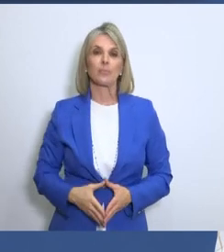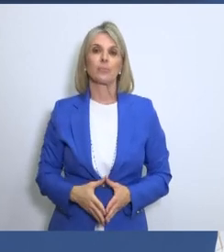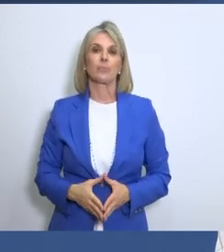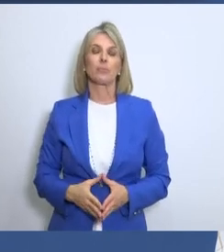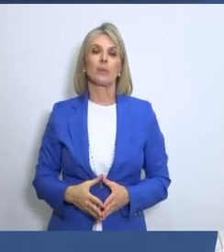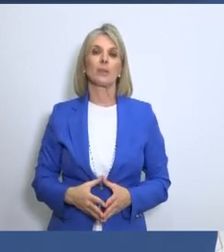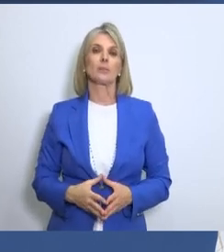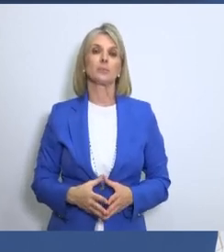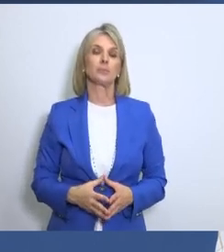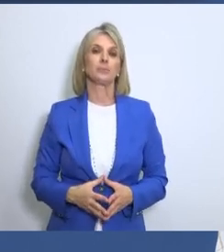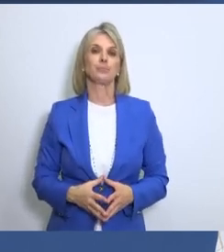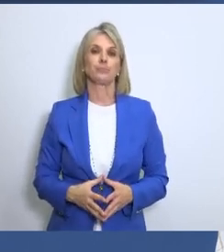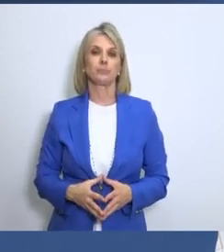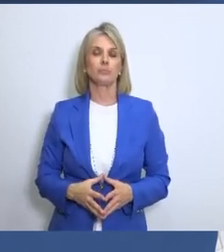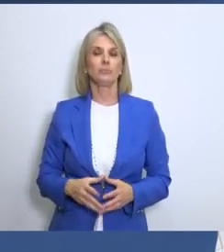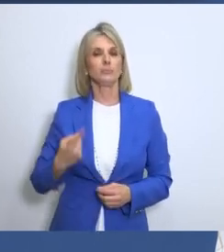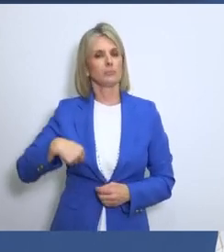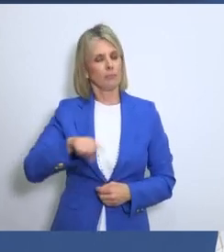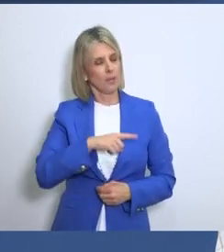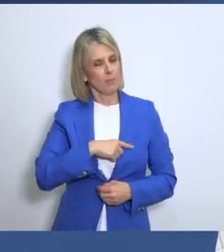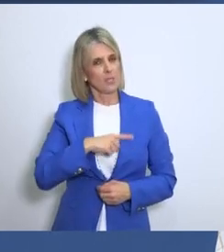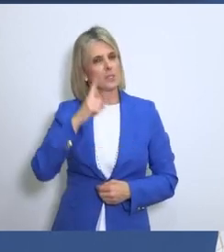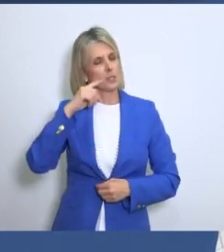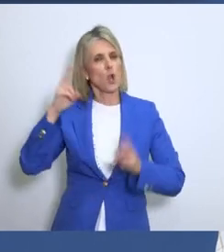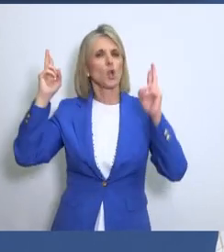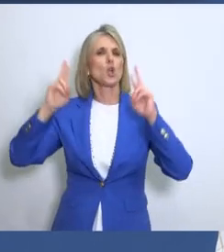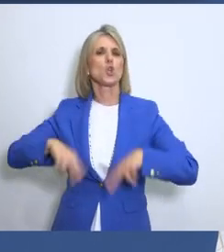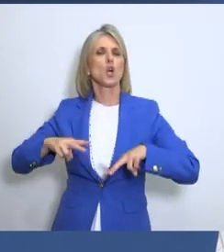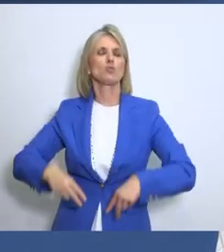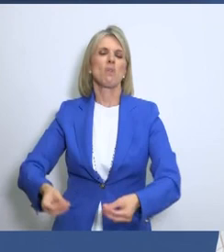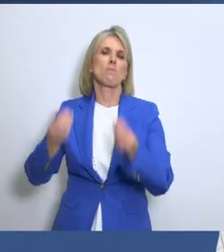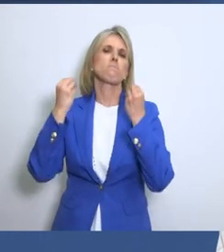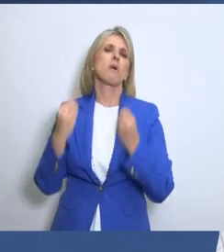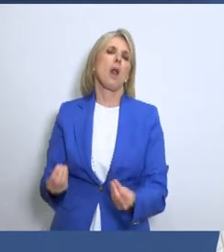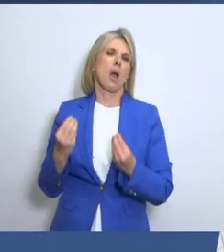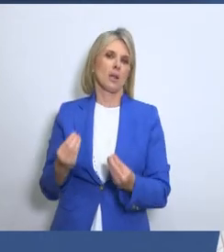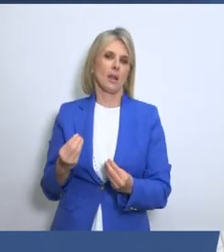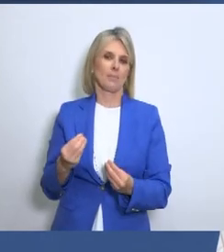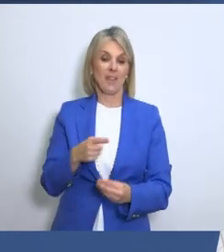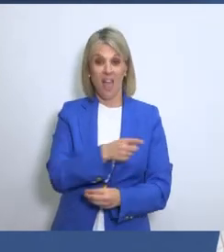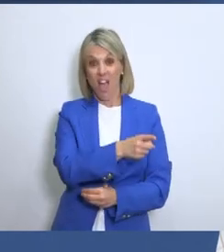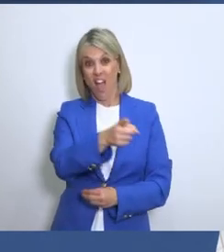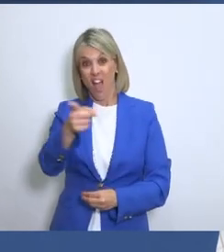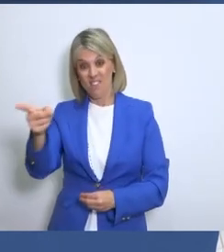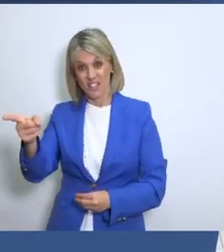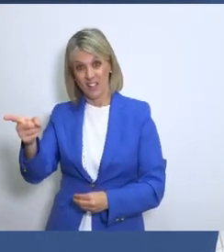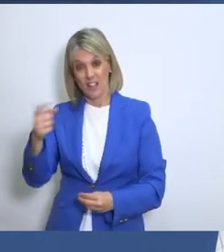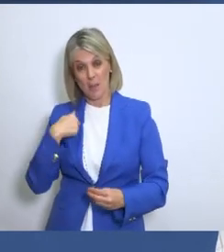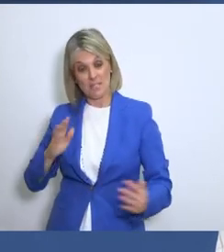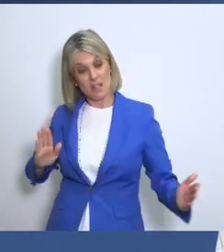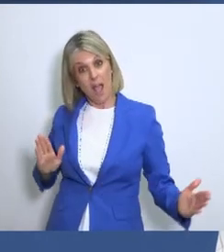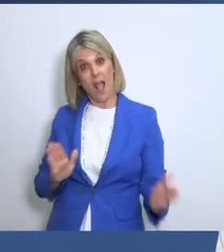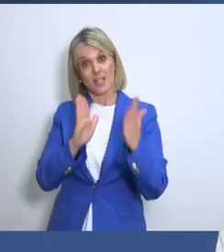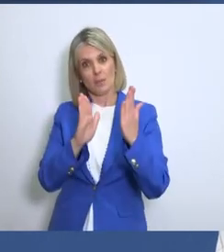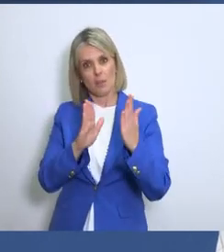Γνωρίζουμε επίσης πολύ καλά ότι αυτούς που έχουμε να αντιμετωπίσουμε